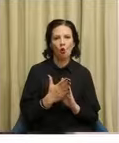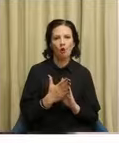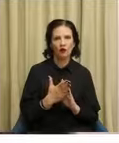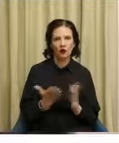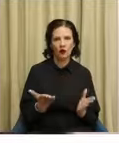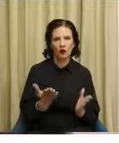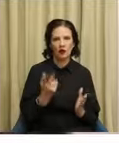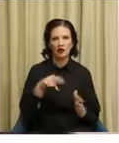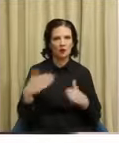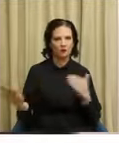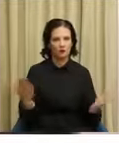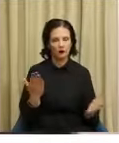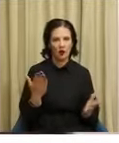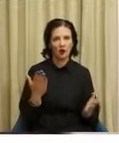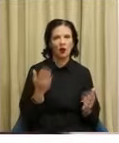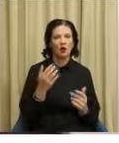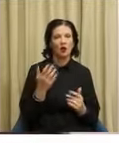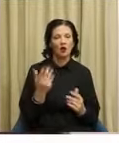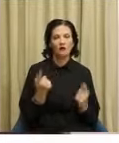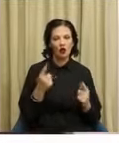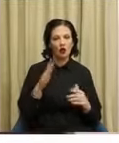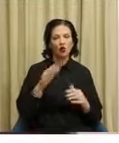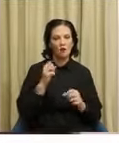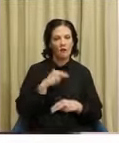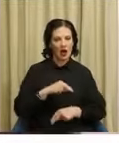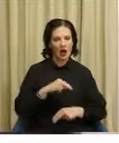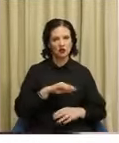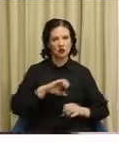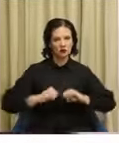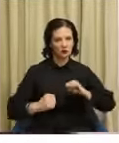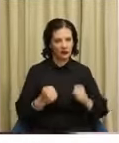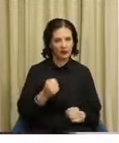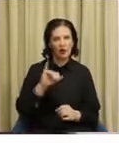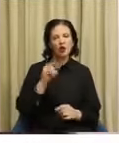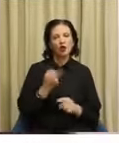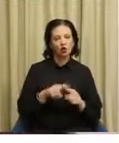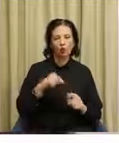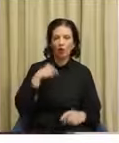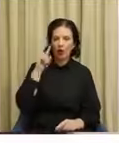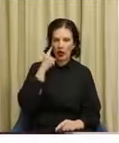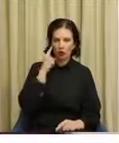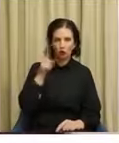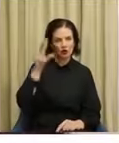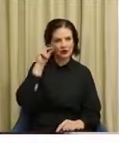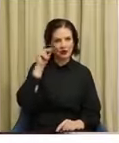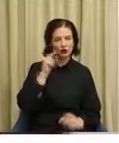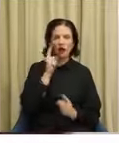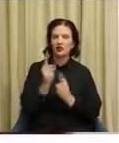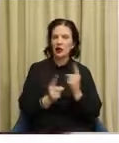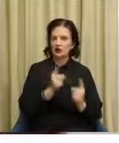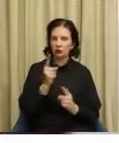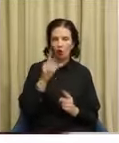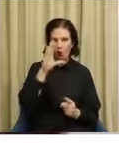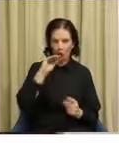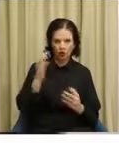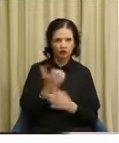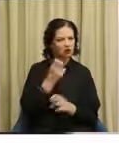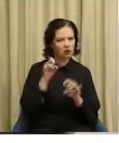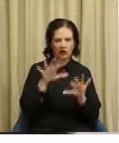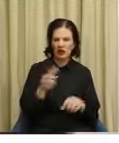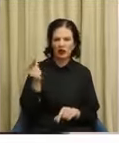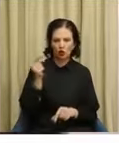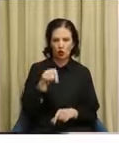сторони в кооперації між собою. Тому я думаю, що цифрова трансформація успішна не тільки